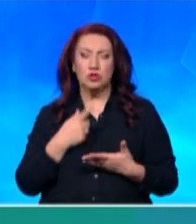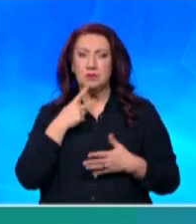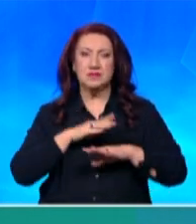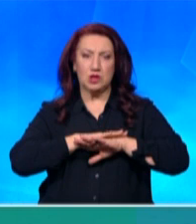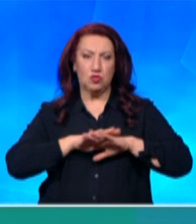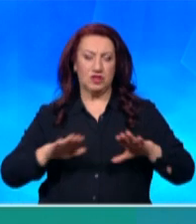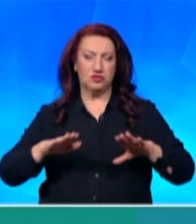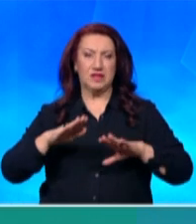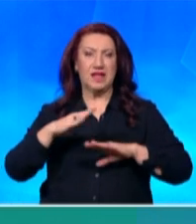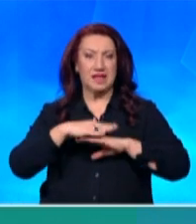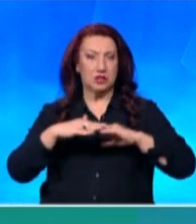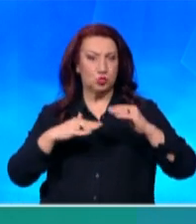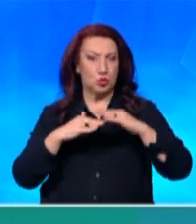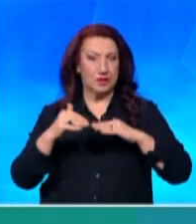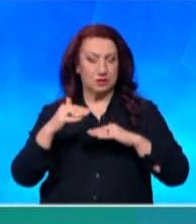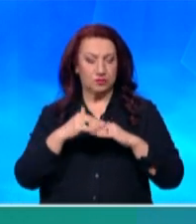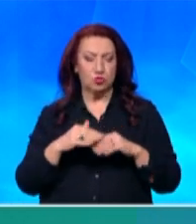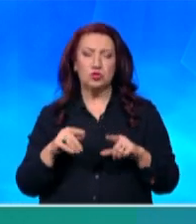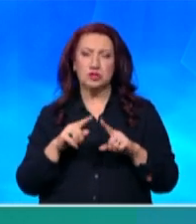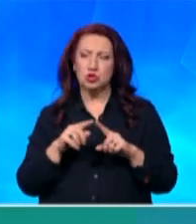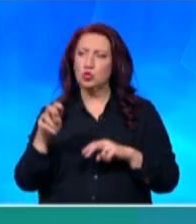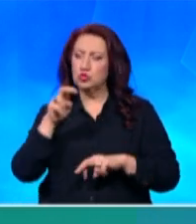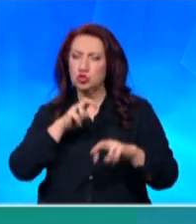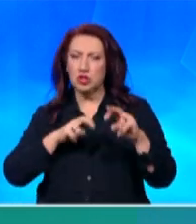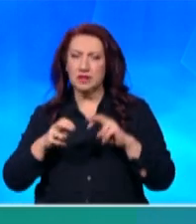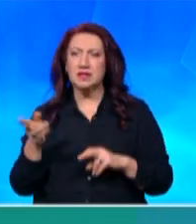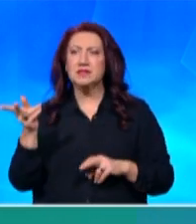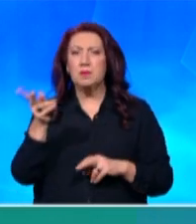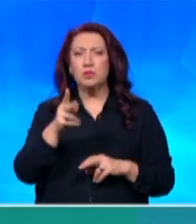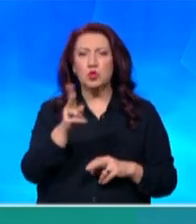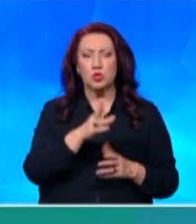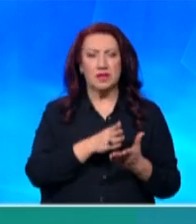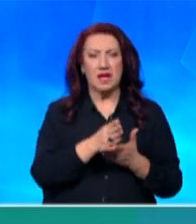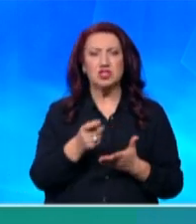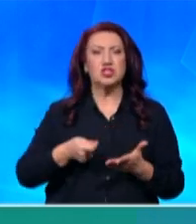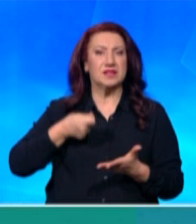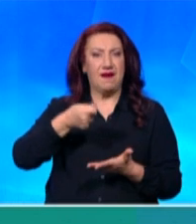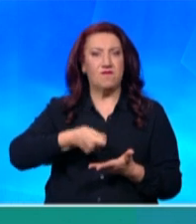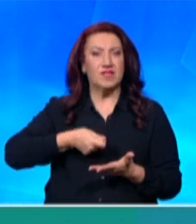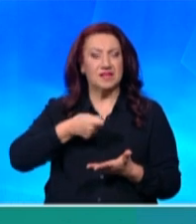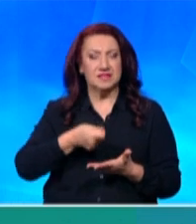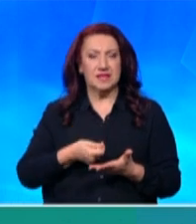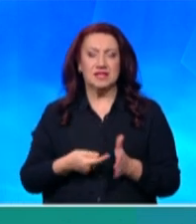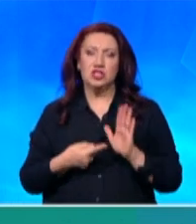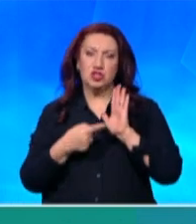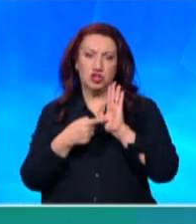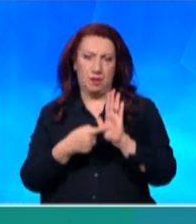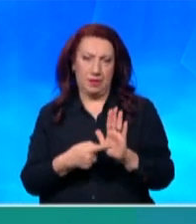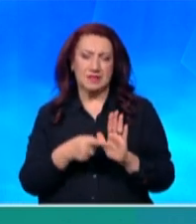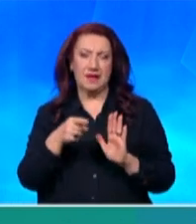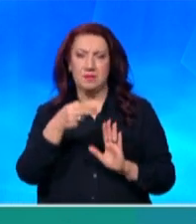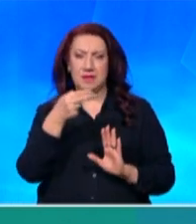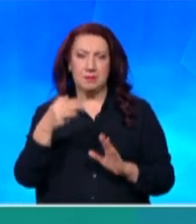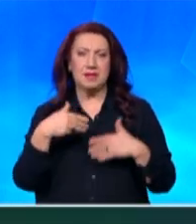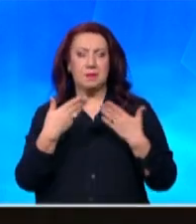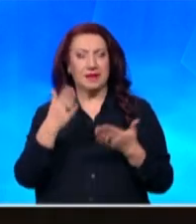години. Същевременно няма да спираме да търсим други източници на финансиране и да представяме казуса пред държавните институции.